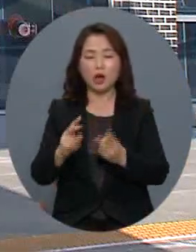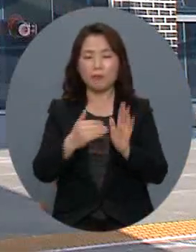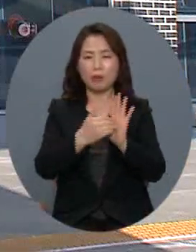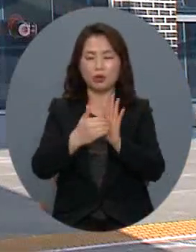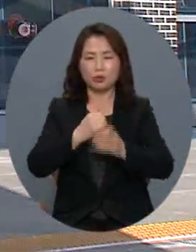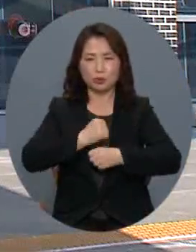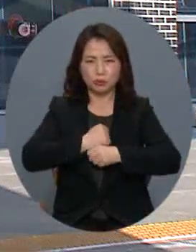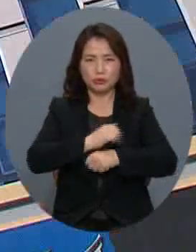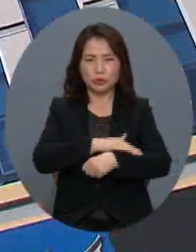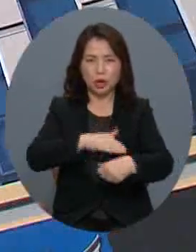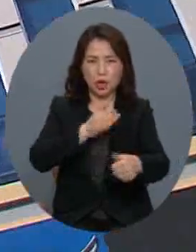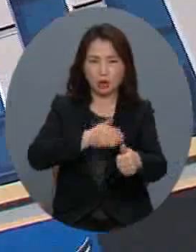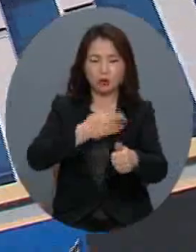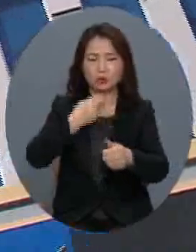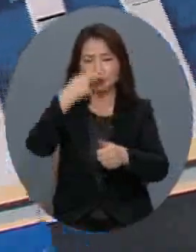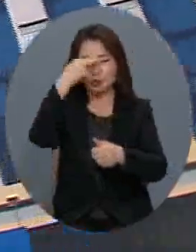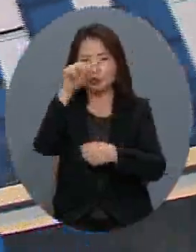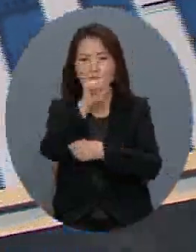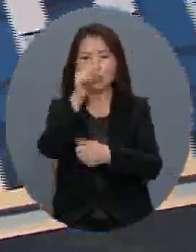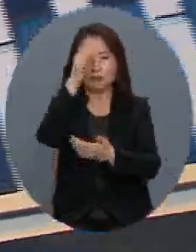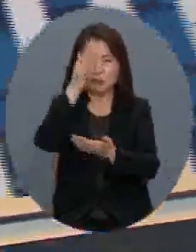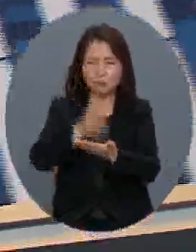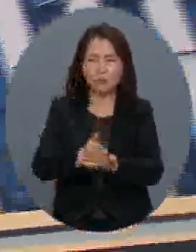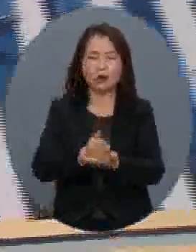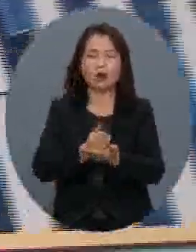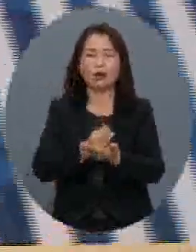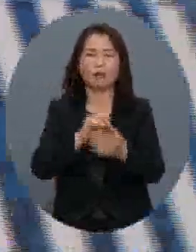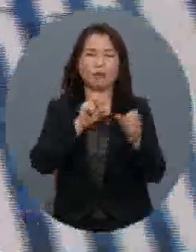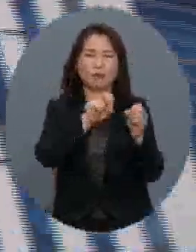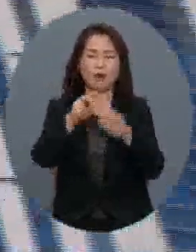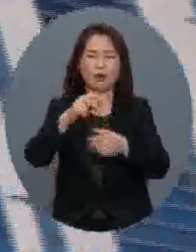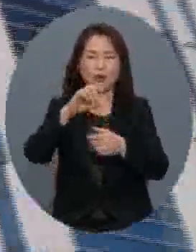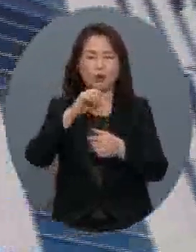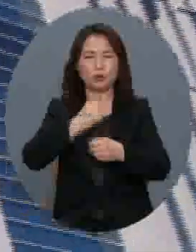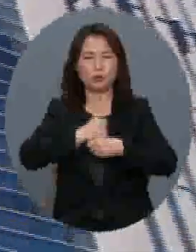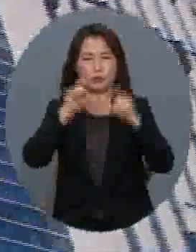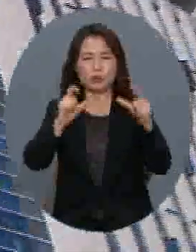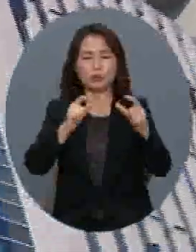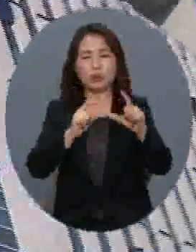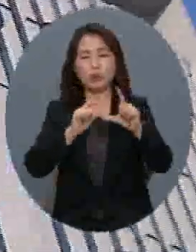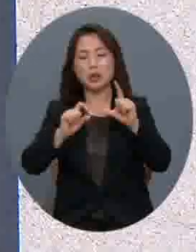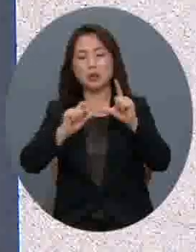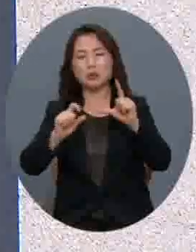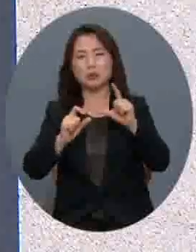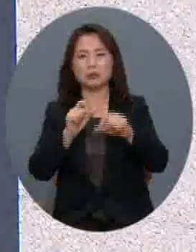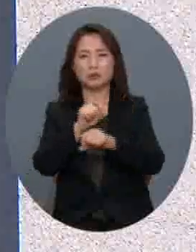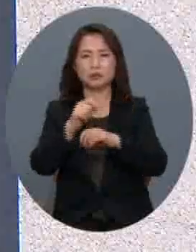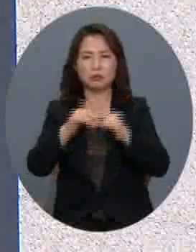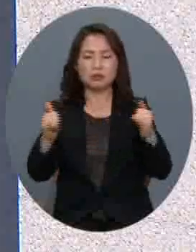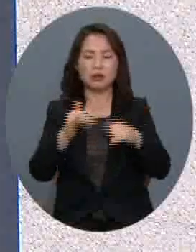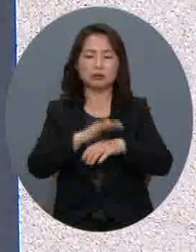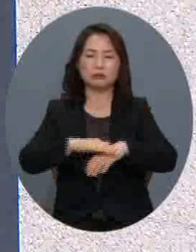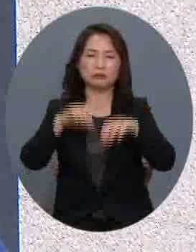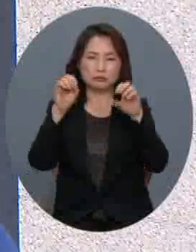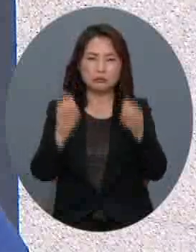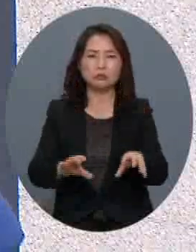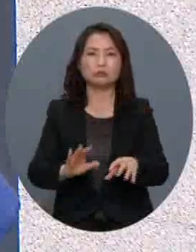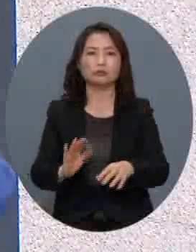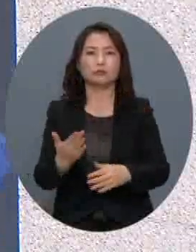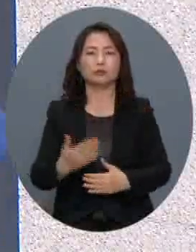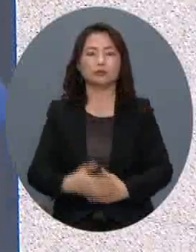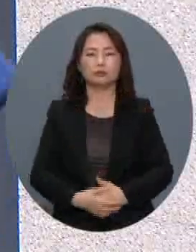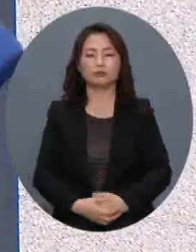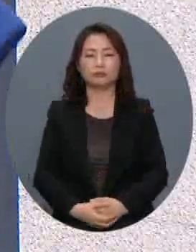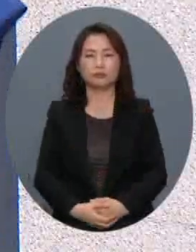지침을 준수하고 음주운전을 하지 말것을 강조했지만 일부 엇나간 직원 때문에 공염불이 되고 말았습니다